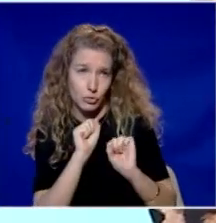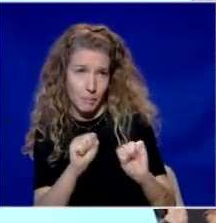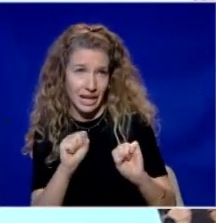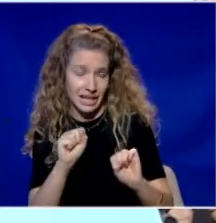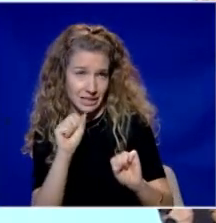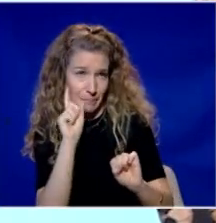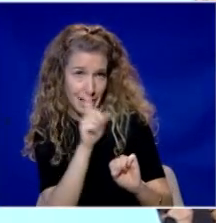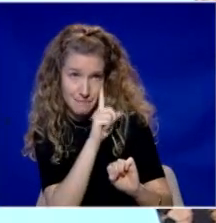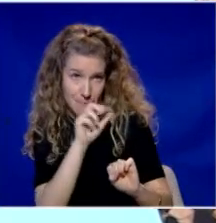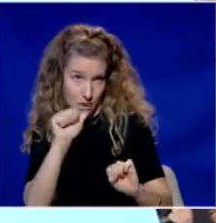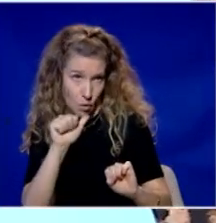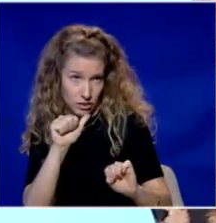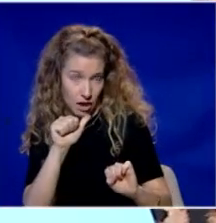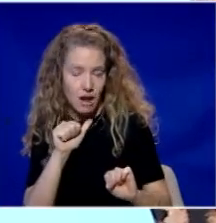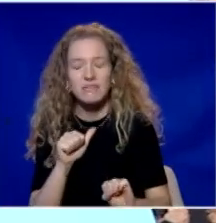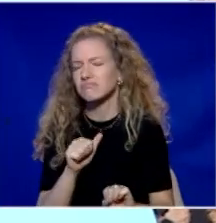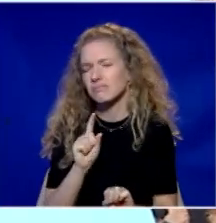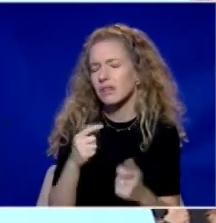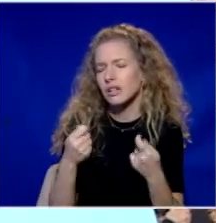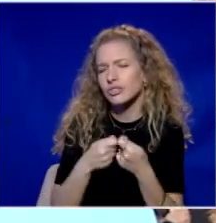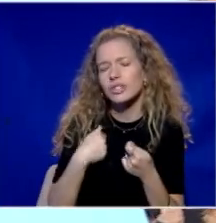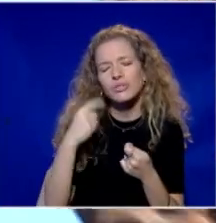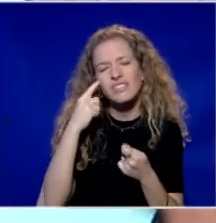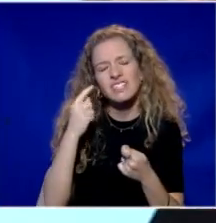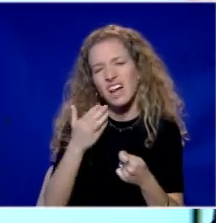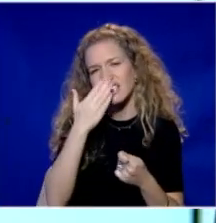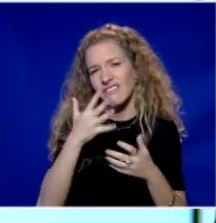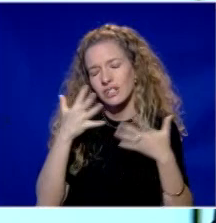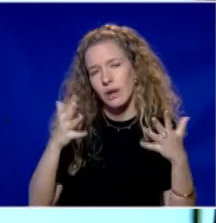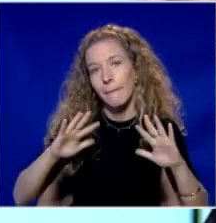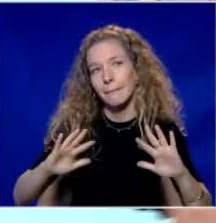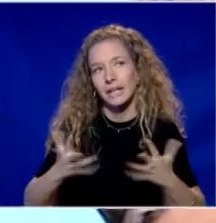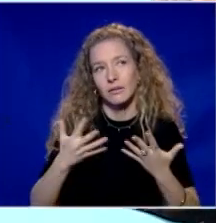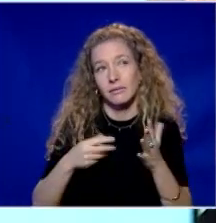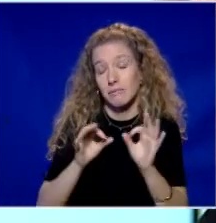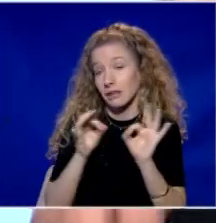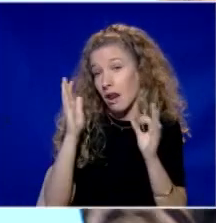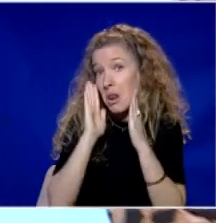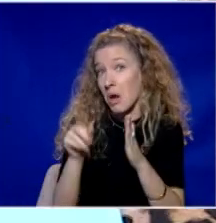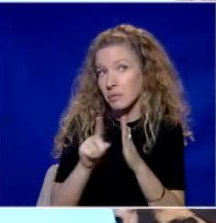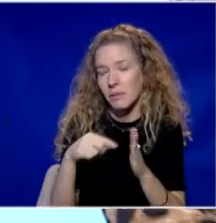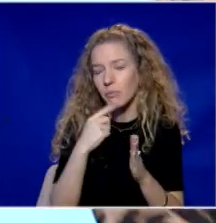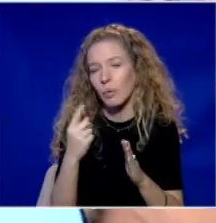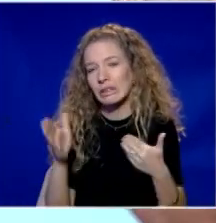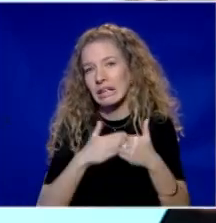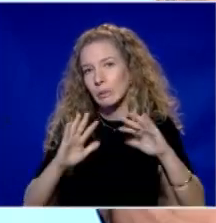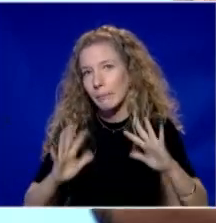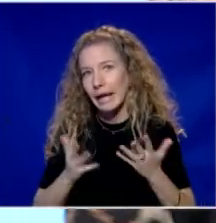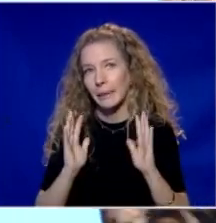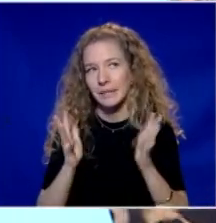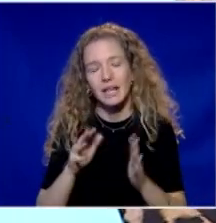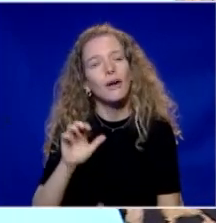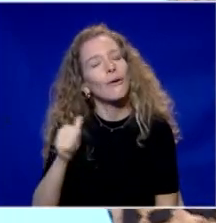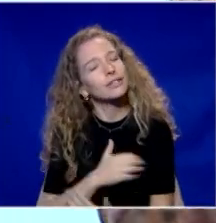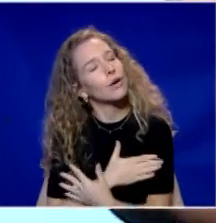לוקחת צד, אני חושבת שפה יש אכזבה קשה מאוד. מהירות מן הסתם, כפי שהוא בהתחלה לא האמנתי לו, הוא אמר, הם עשו את זה מהר מדי. אותה לא